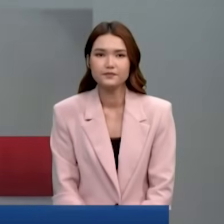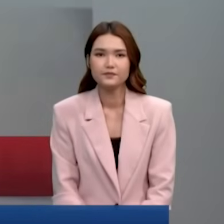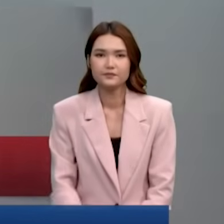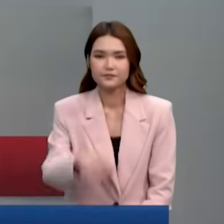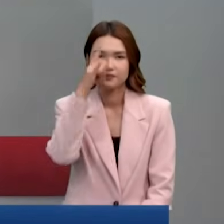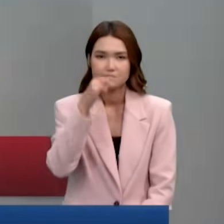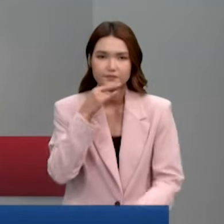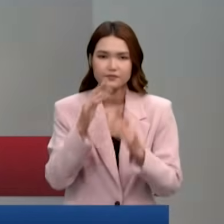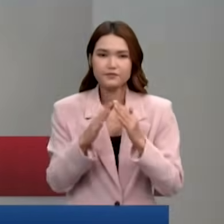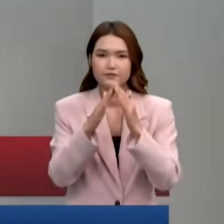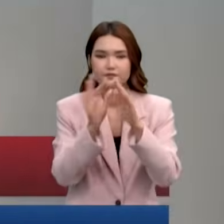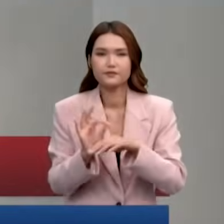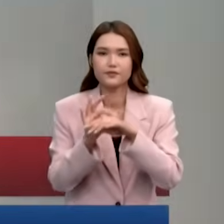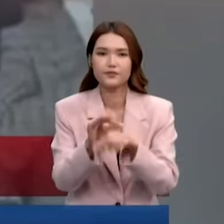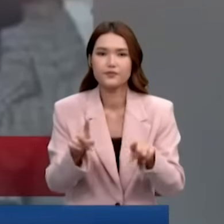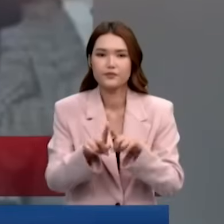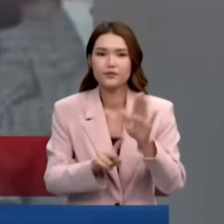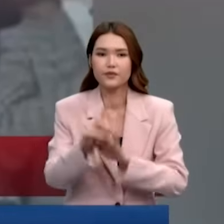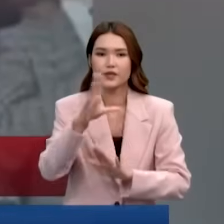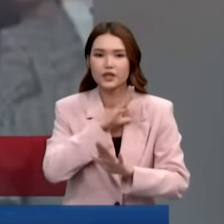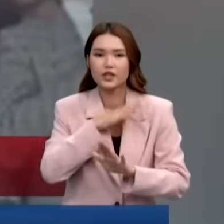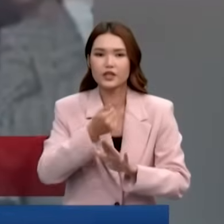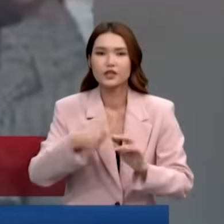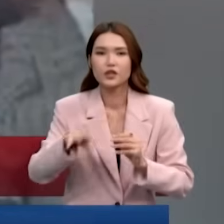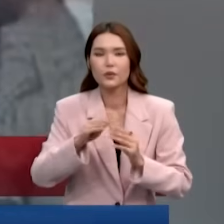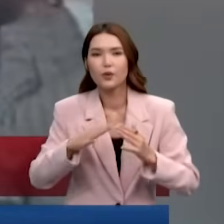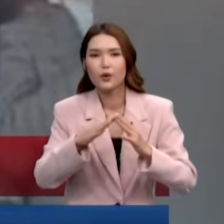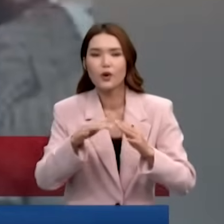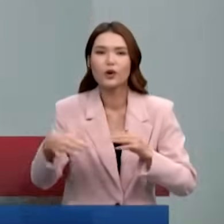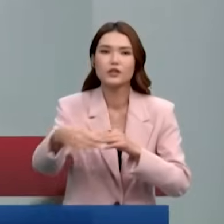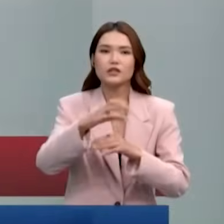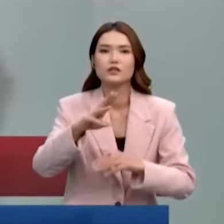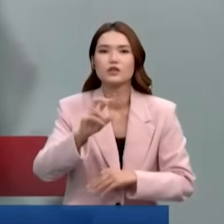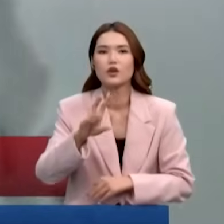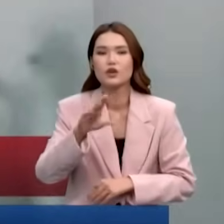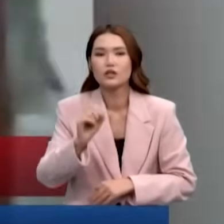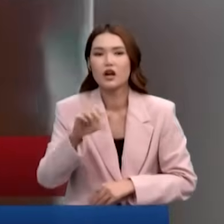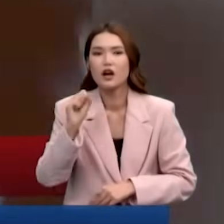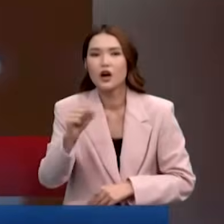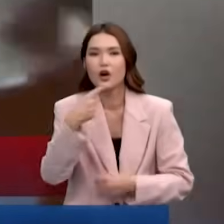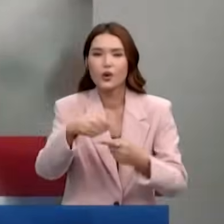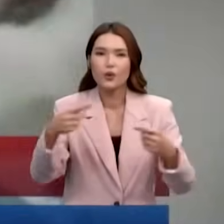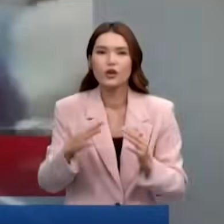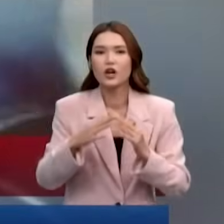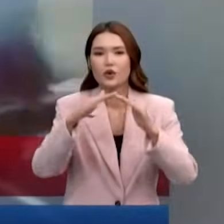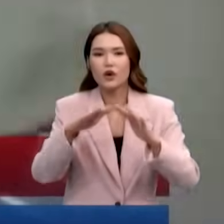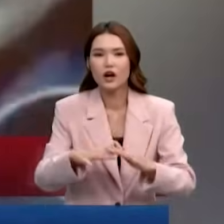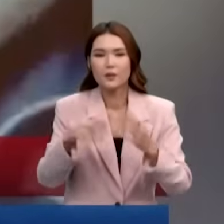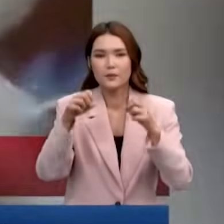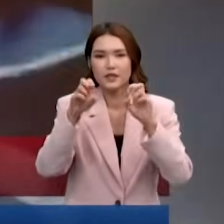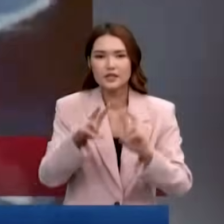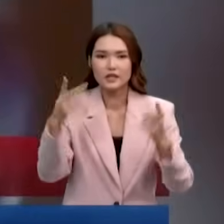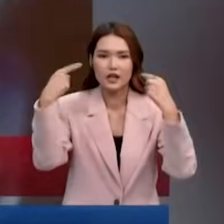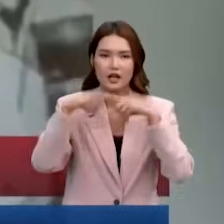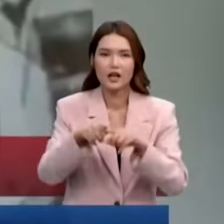Қазақтың ғарышқа сапары осылай басталды. 9 күн бойы ғаламшарды шарлаған Тоқтар Әубәкіров өзге ғарышкерлермен бірге биотехнология,